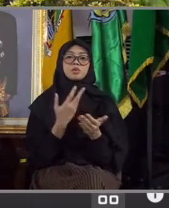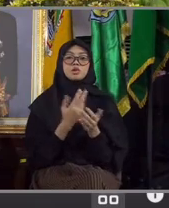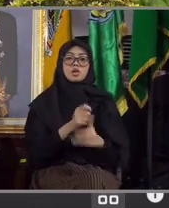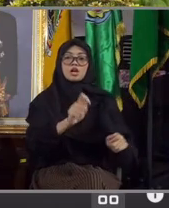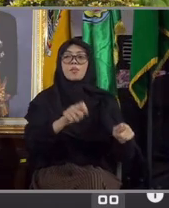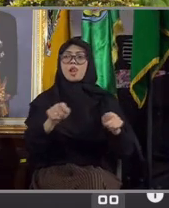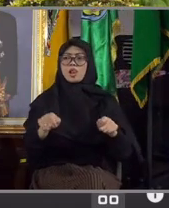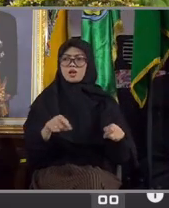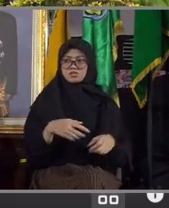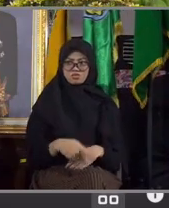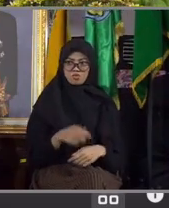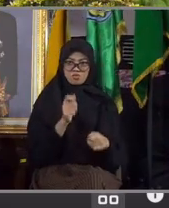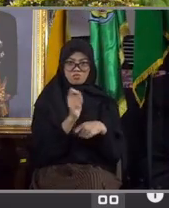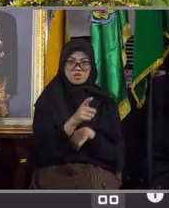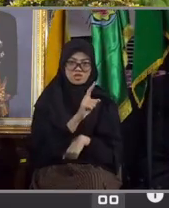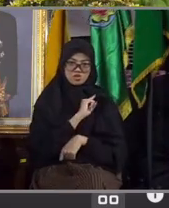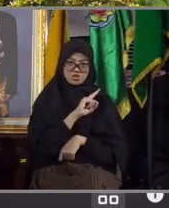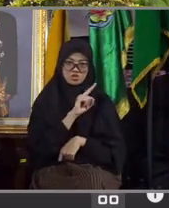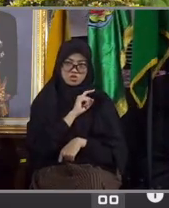dewe nak kuwi.